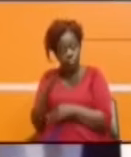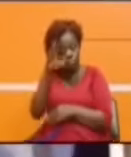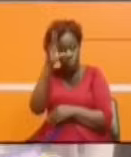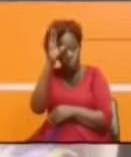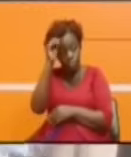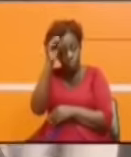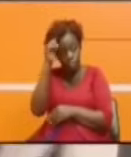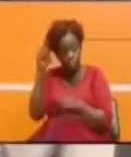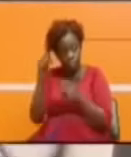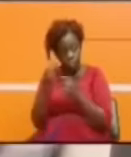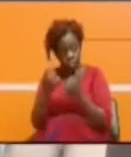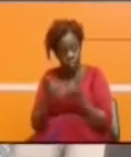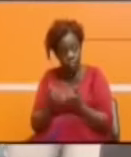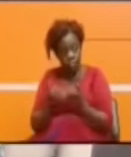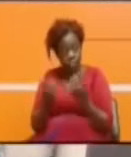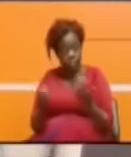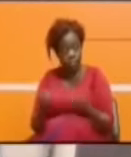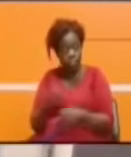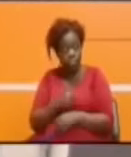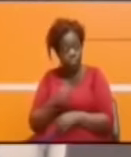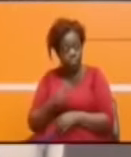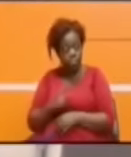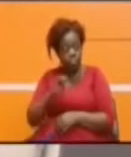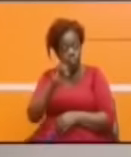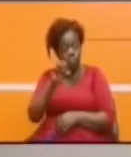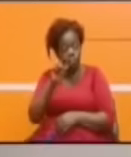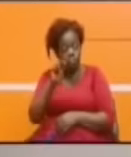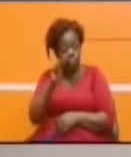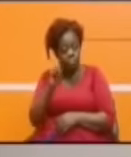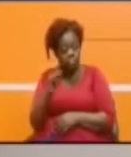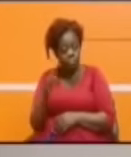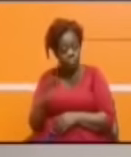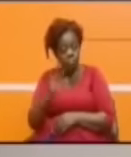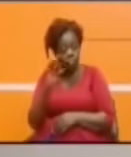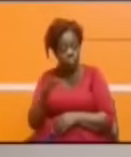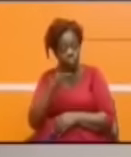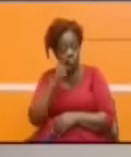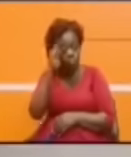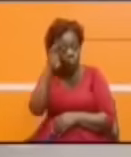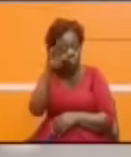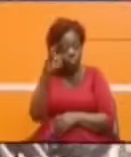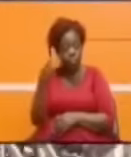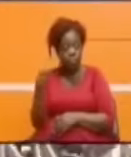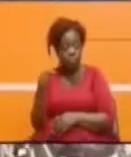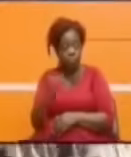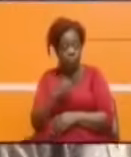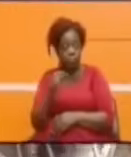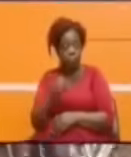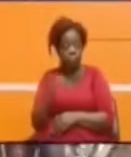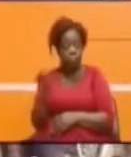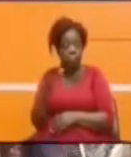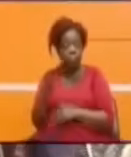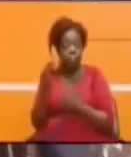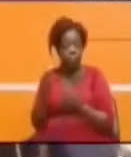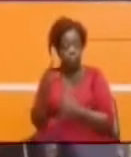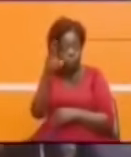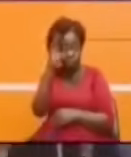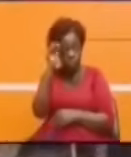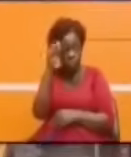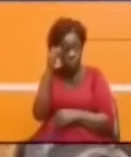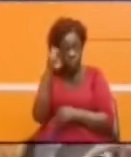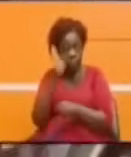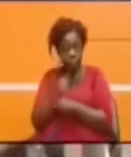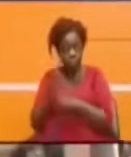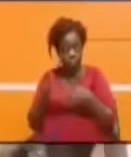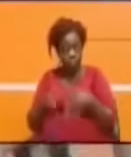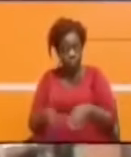era mukuba omukulembeze w'eggwanga Mama Gent Kataha Museveni aziddwayo bakadde ku ssomero lya Gayaza High gy'asoma. Omuwala ono